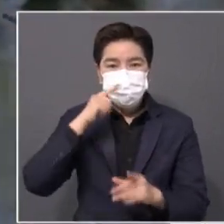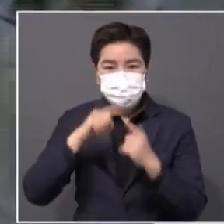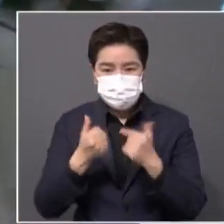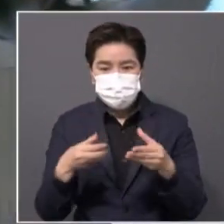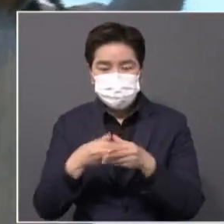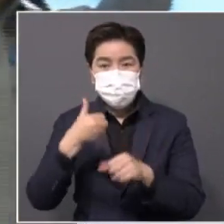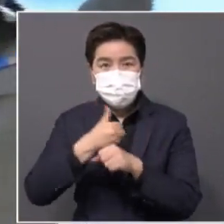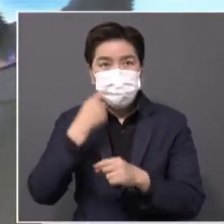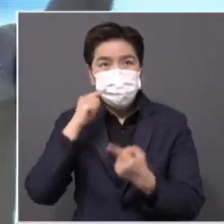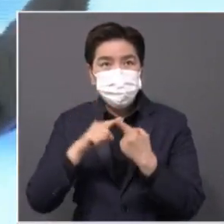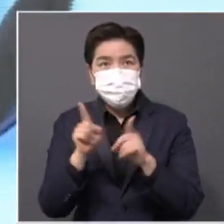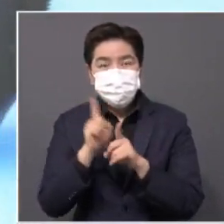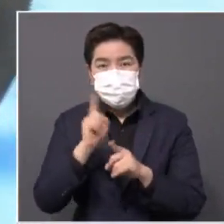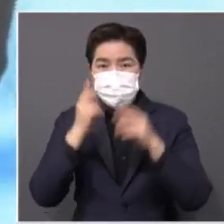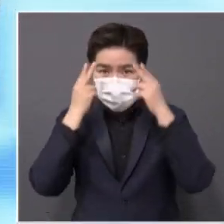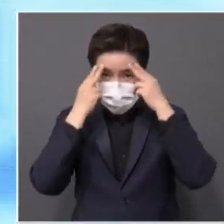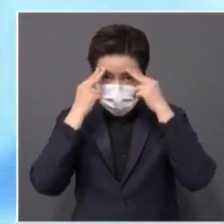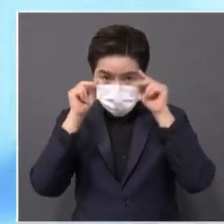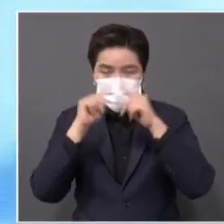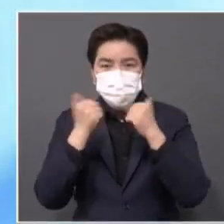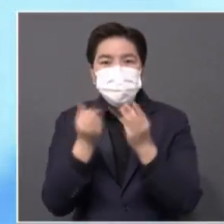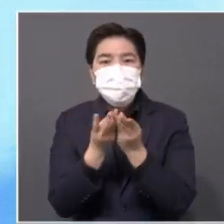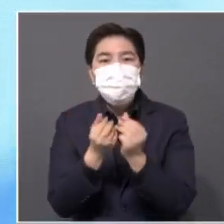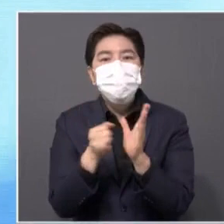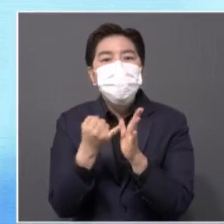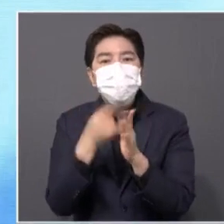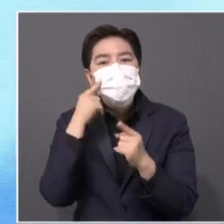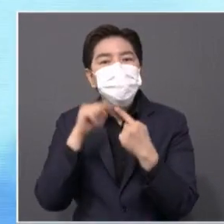หัวหน้าพรรคนะครับรวมไปถึงเป็นแคนดิเดตนายกรัฐมนตรี